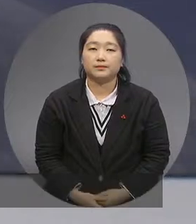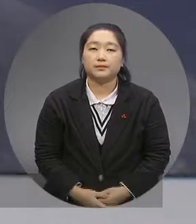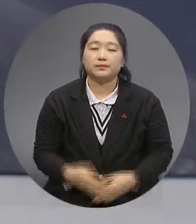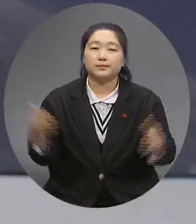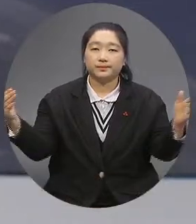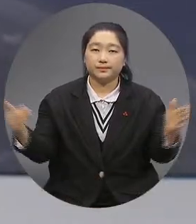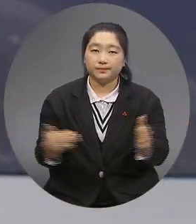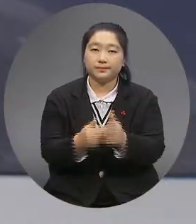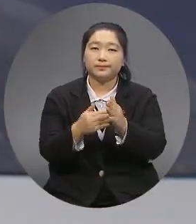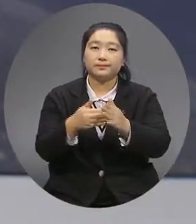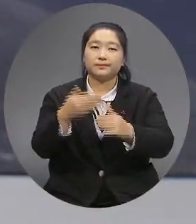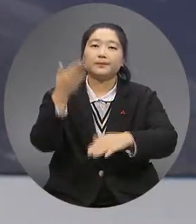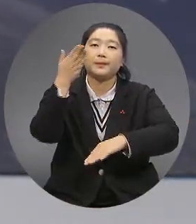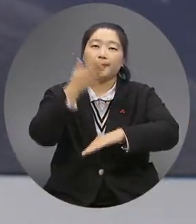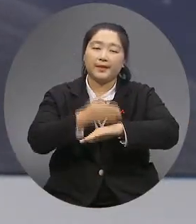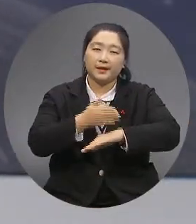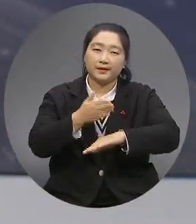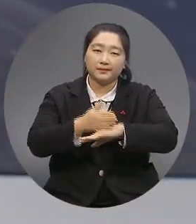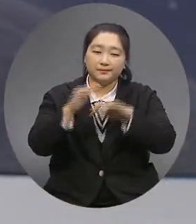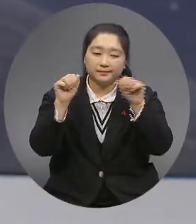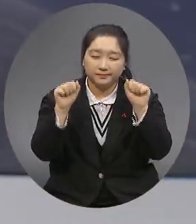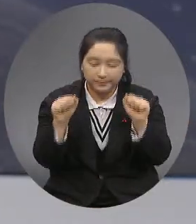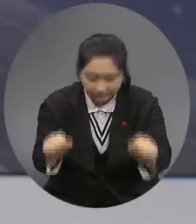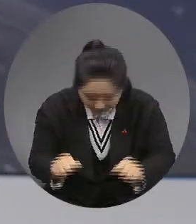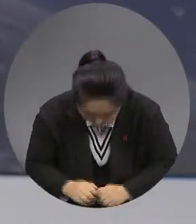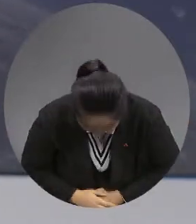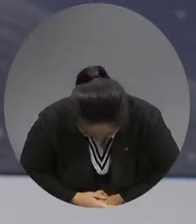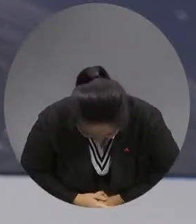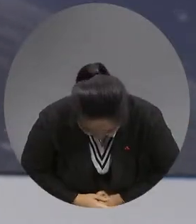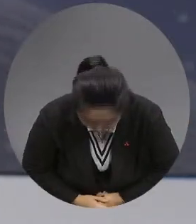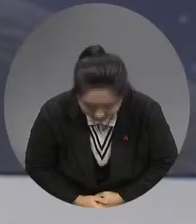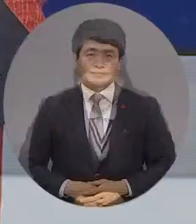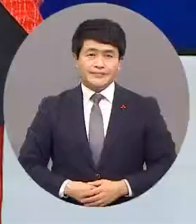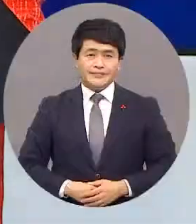충북 소식 마칩니다. 시청해주신 여러분 고맙습니다.